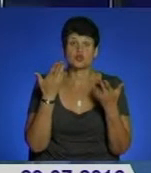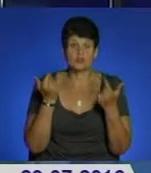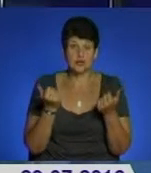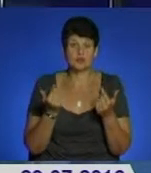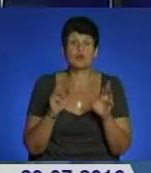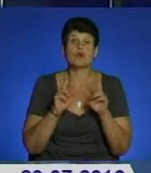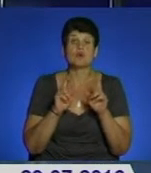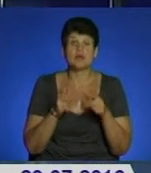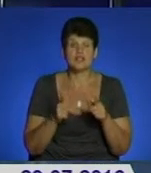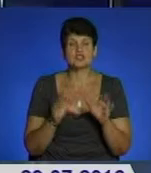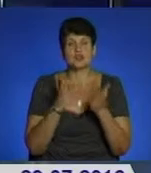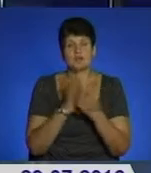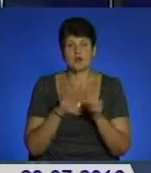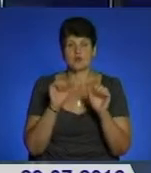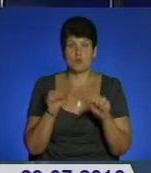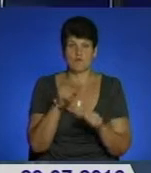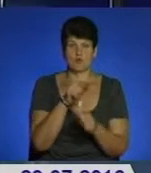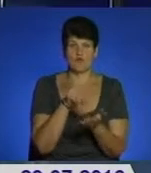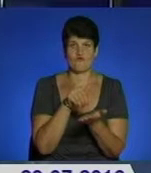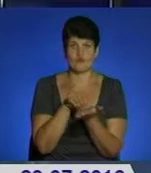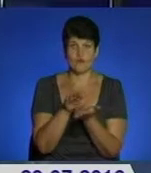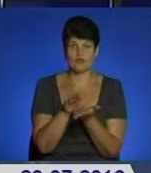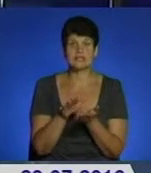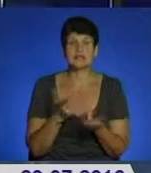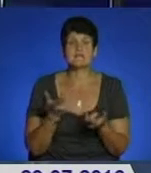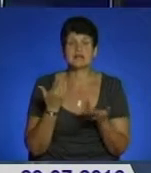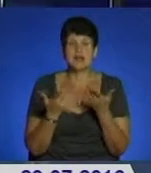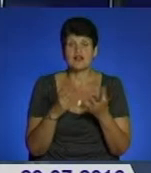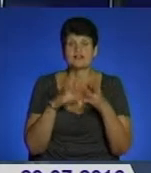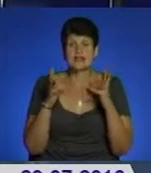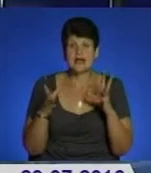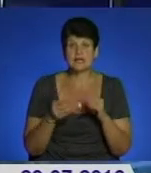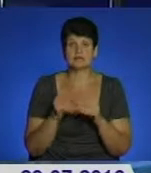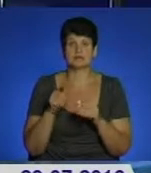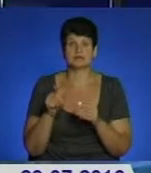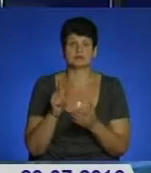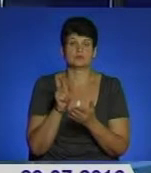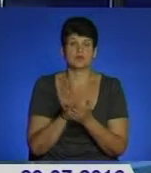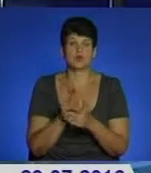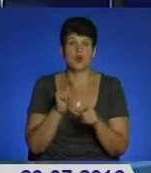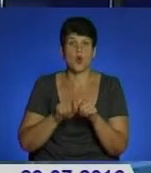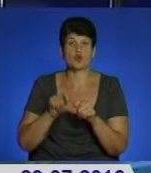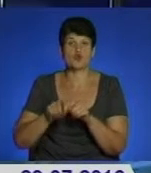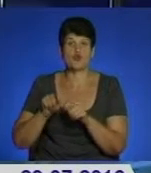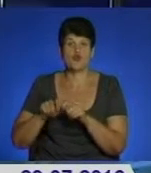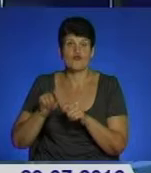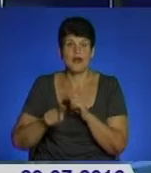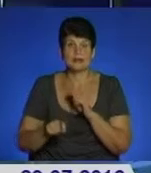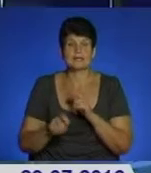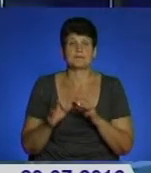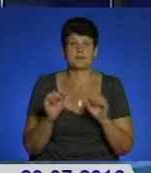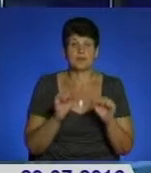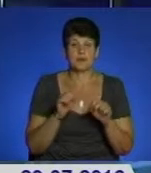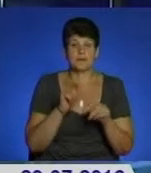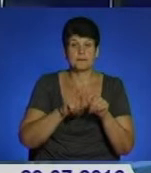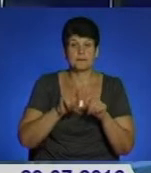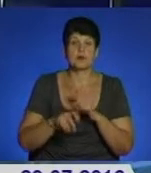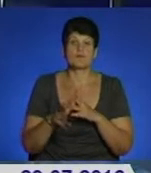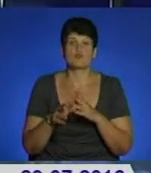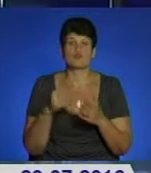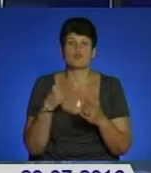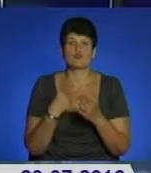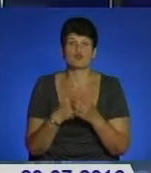чином? І чи мають право йому відмовити? Як взагалі громада повинна контролювати бюджет краю? Відповіді на ці питання намагались